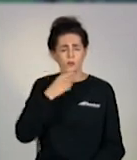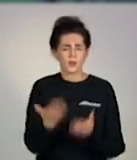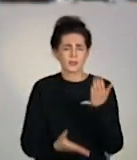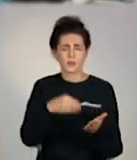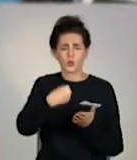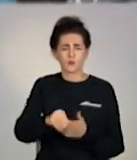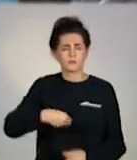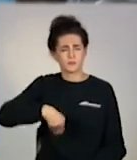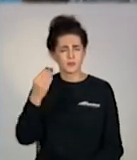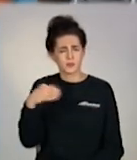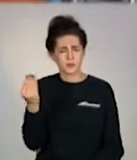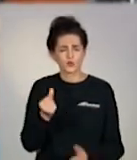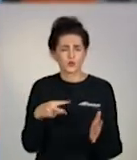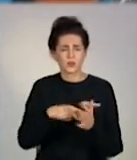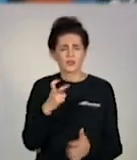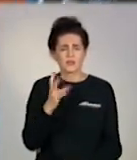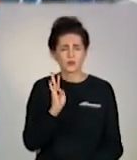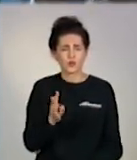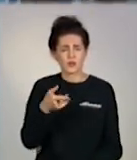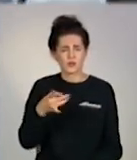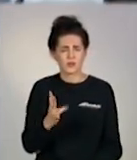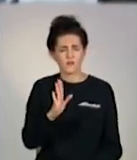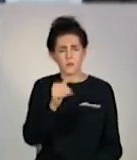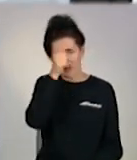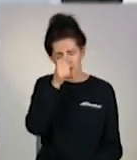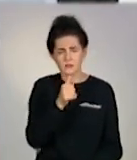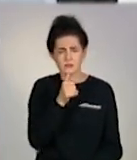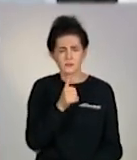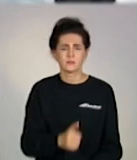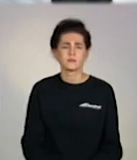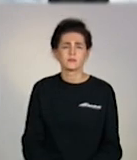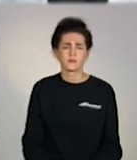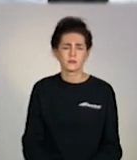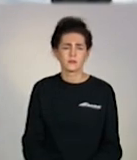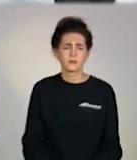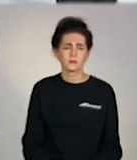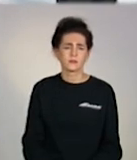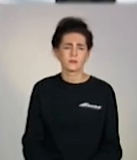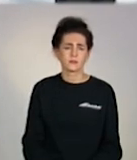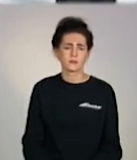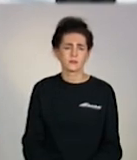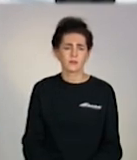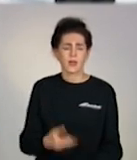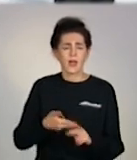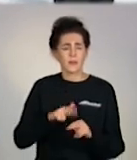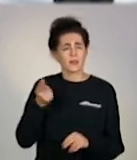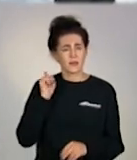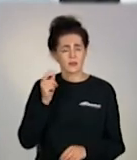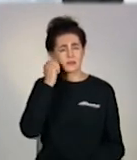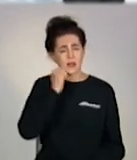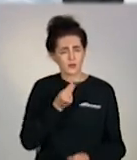квиток. Зараз він коштує 240 гривень на місяць. Це ще буде по старій ціні, а